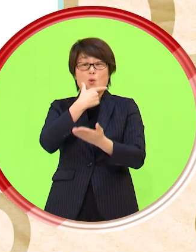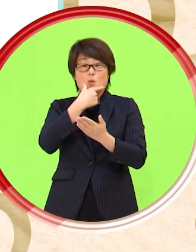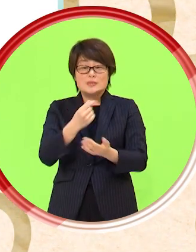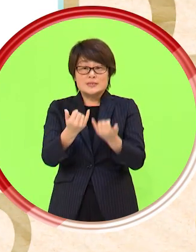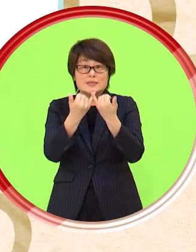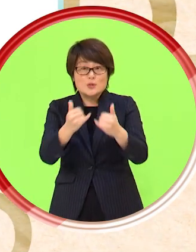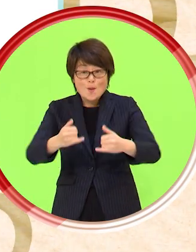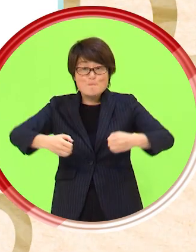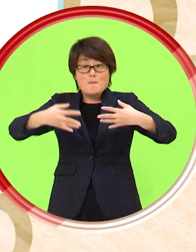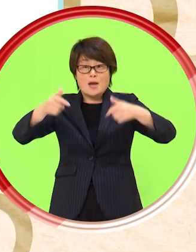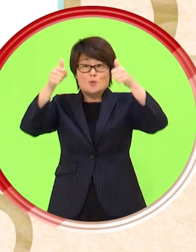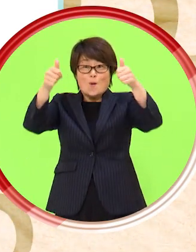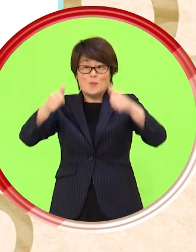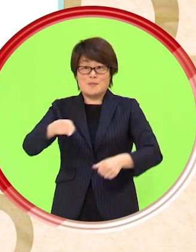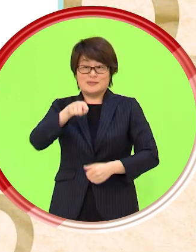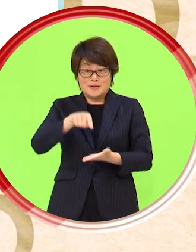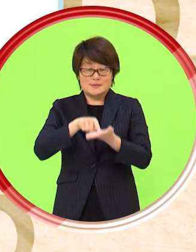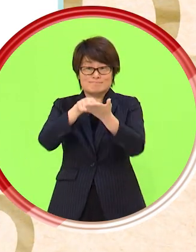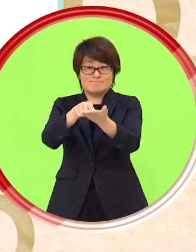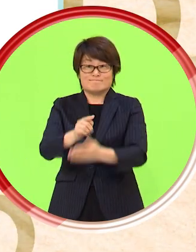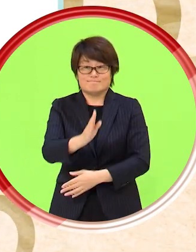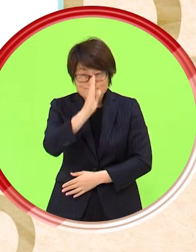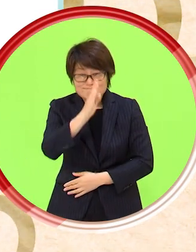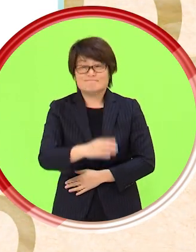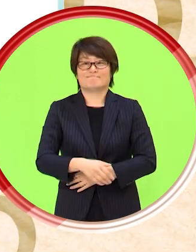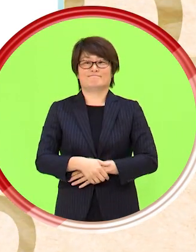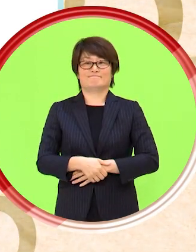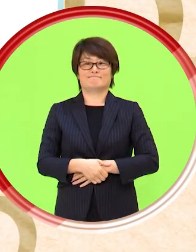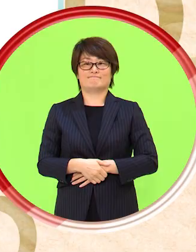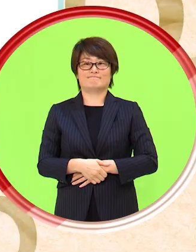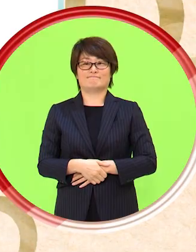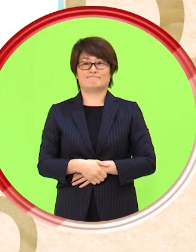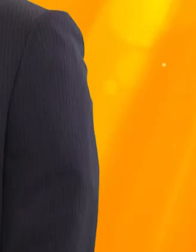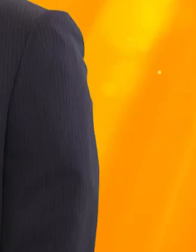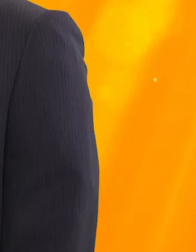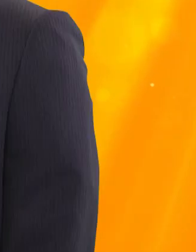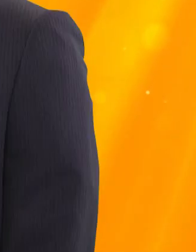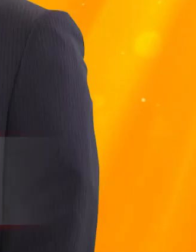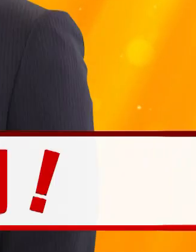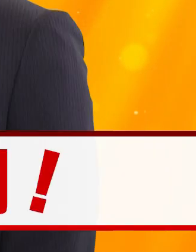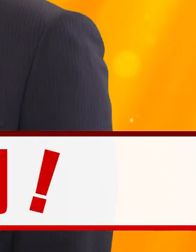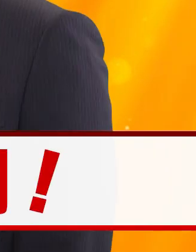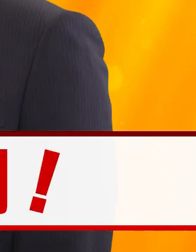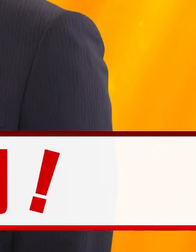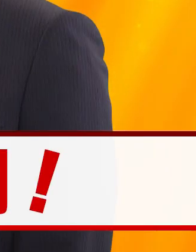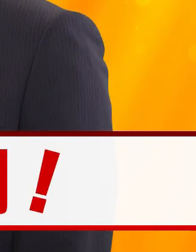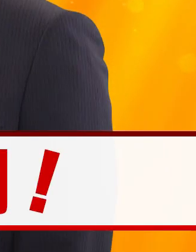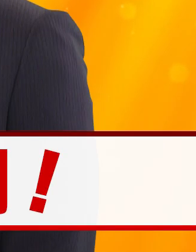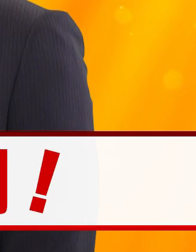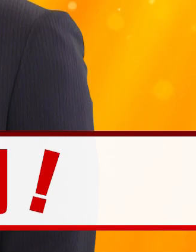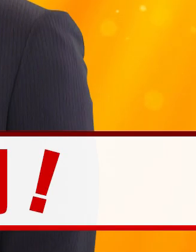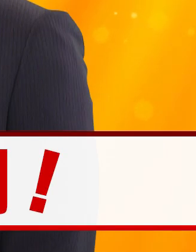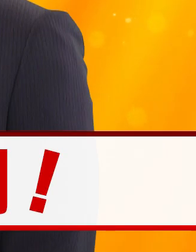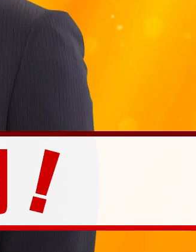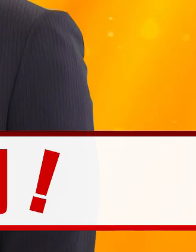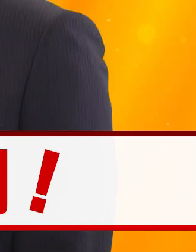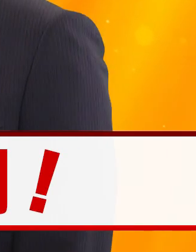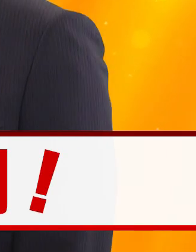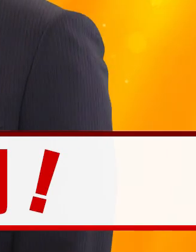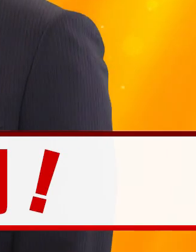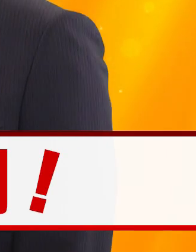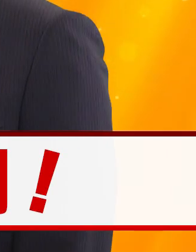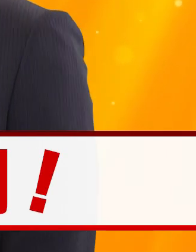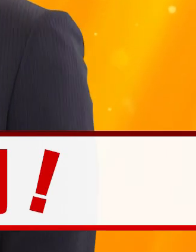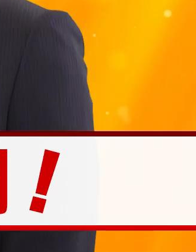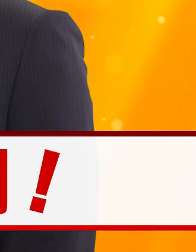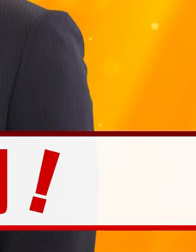にプレゼントします。番組ホームページから応募してくださいね。ここをカメラで撮影するとおみくじが引け